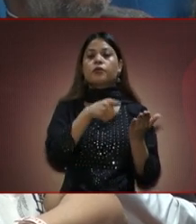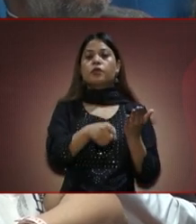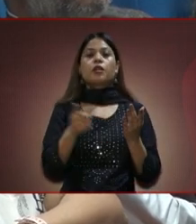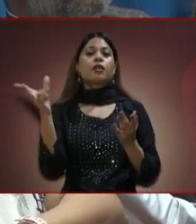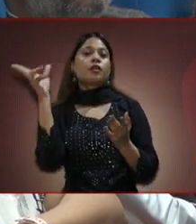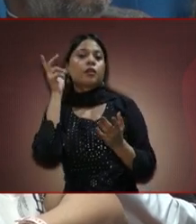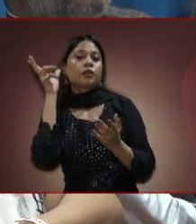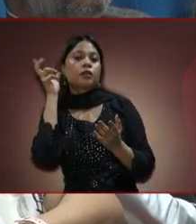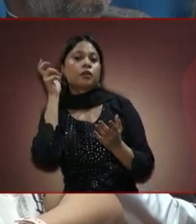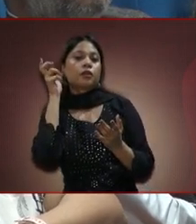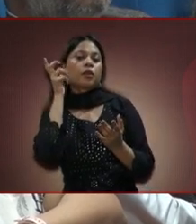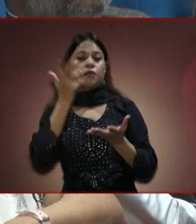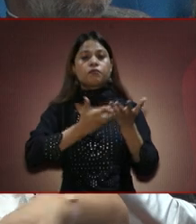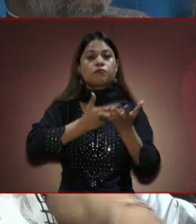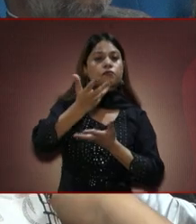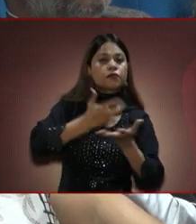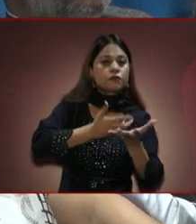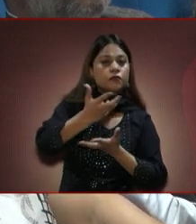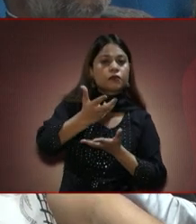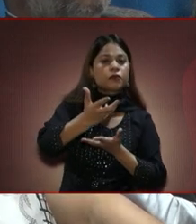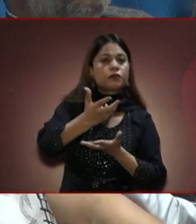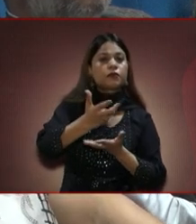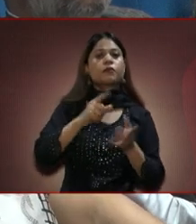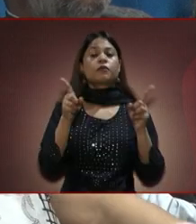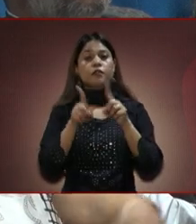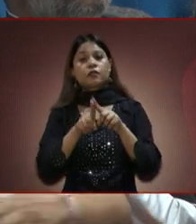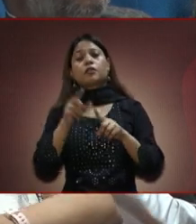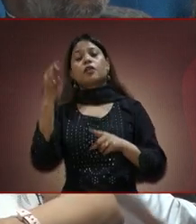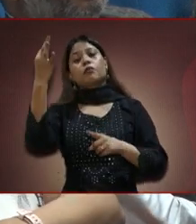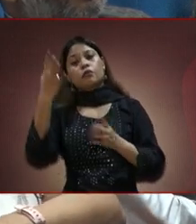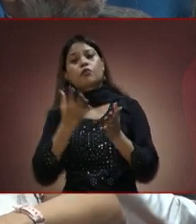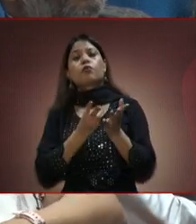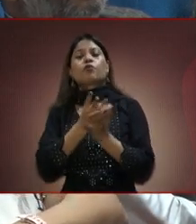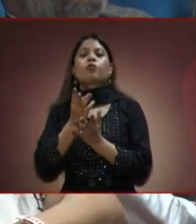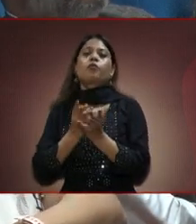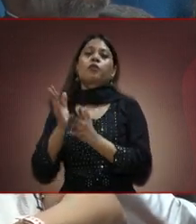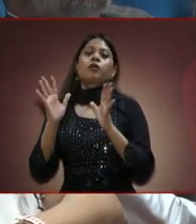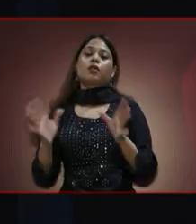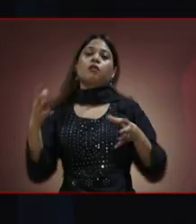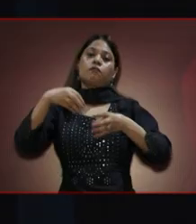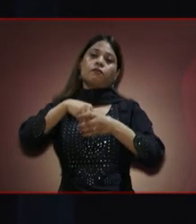लिसनिंग, इंटरैक्शन, ये एक नया दुनिया में हम पहुंचे हैं।